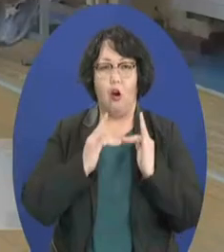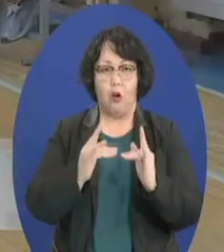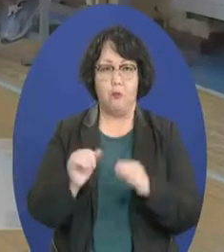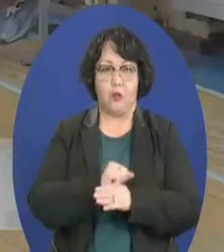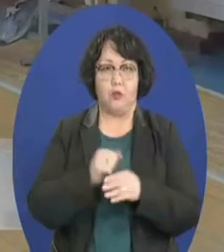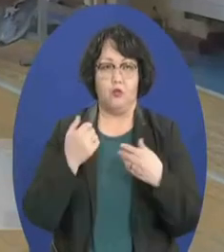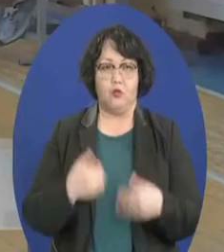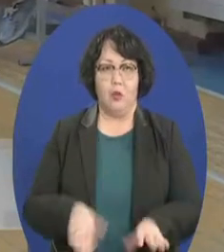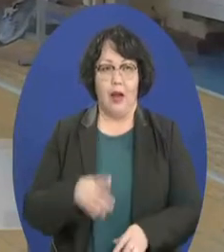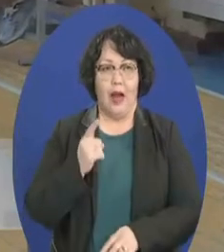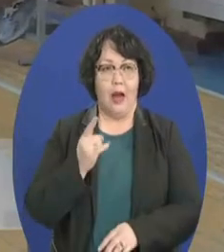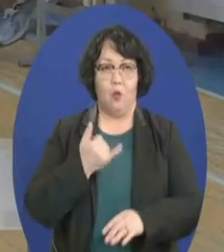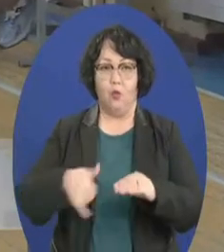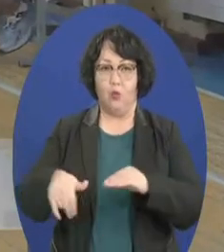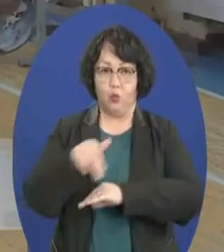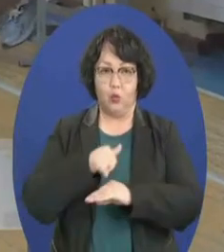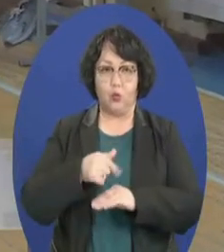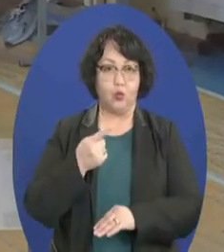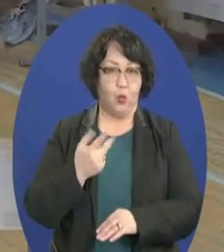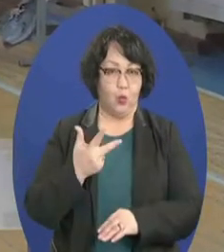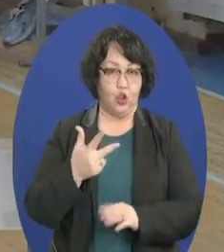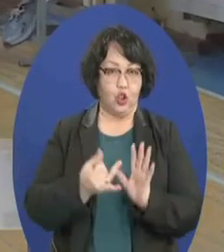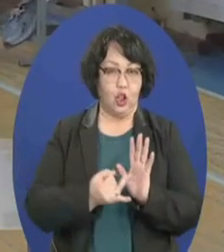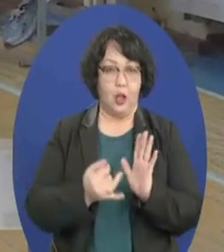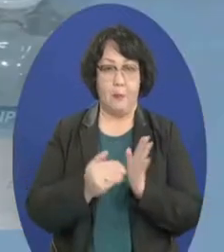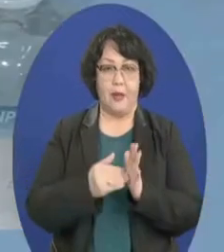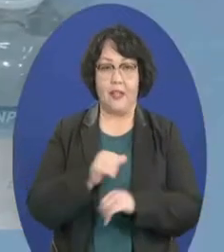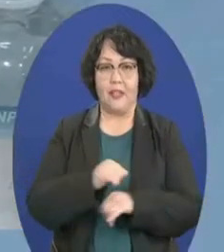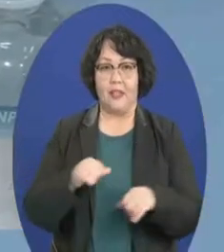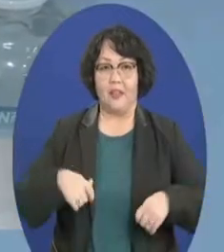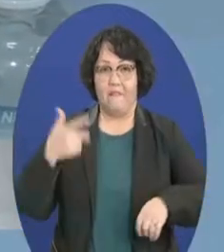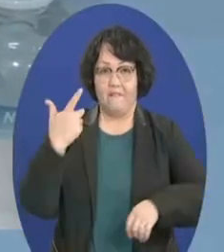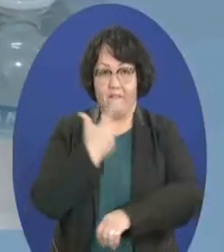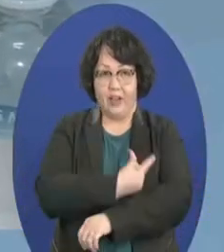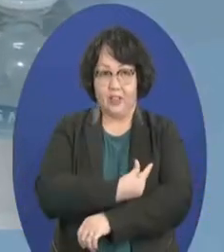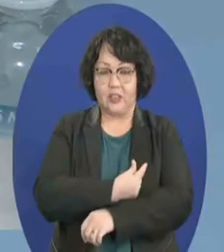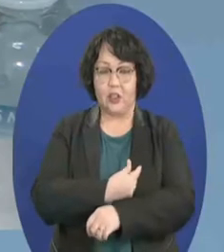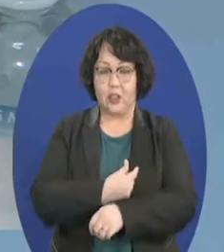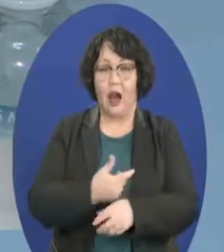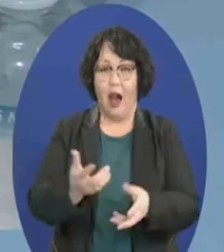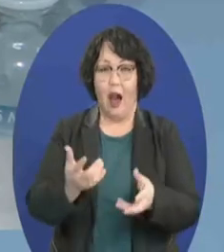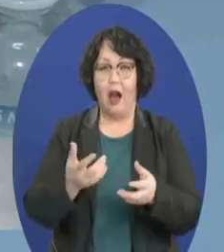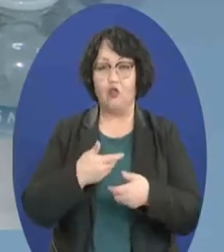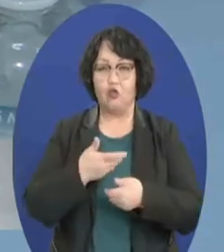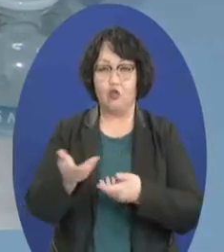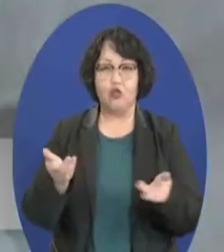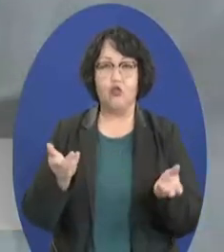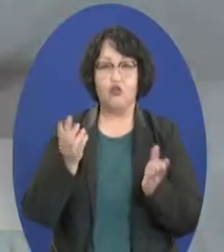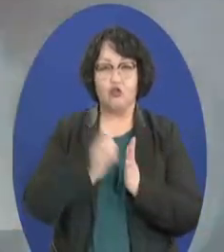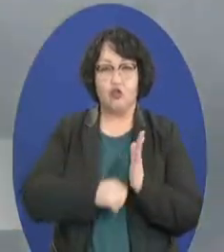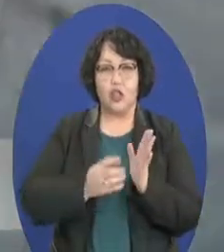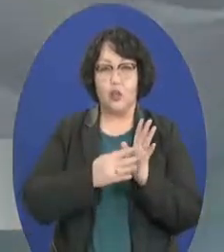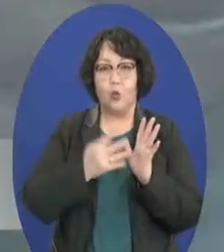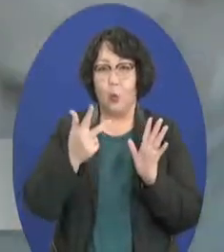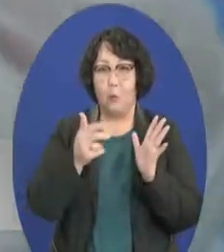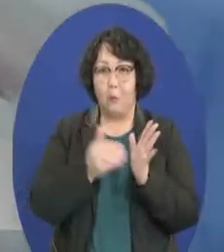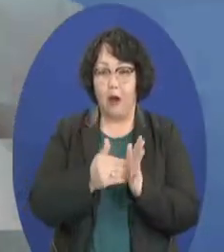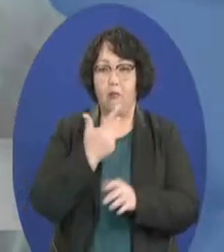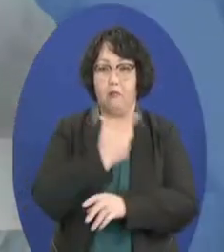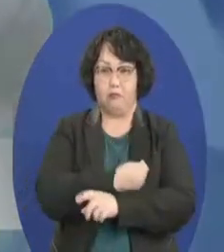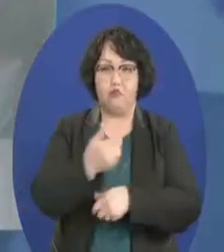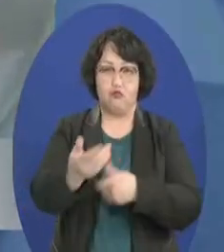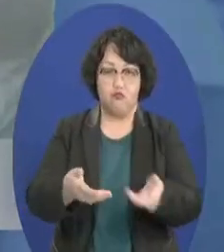байна. Хан улс дүүргийн хэмжээнд 137 мянган иргэн дархлаажуулалтанд хамрагдах ёстой. Үүний 93 мянган 1-р тунгаа хийлгэсэн